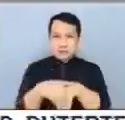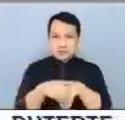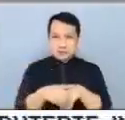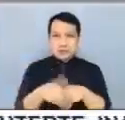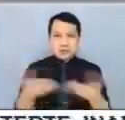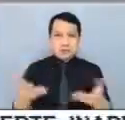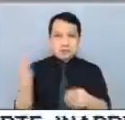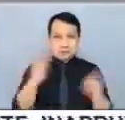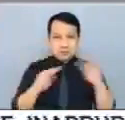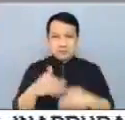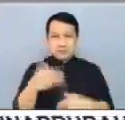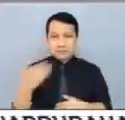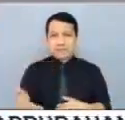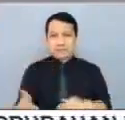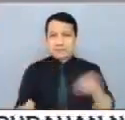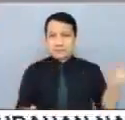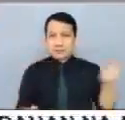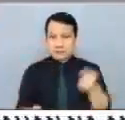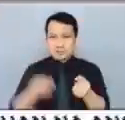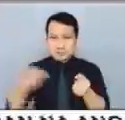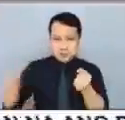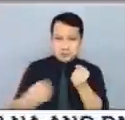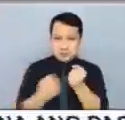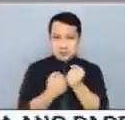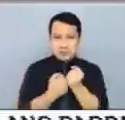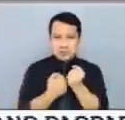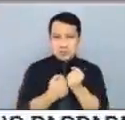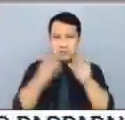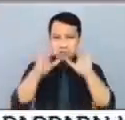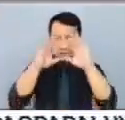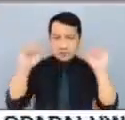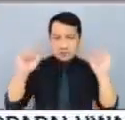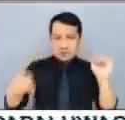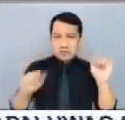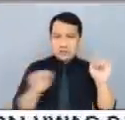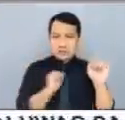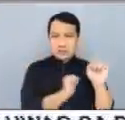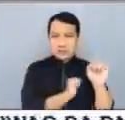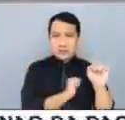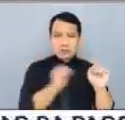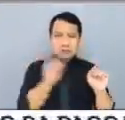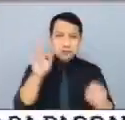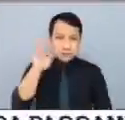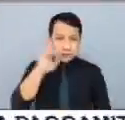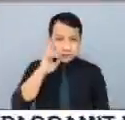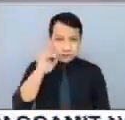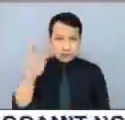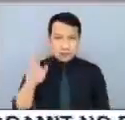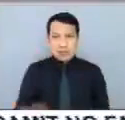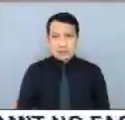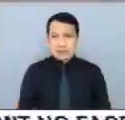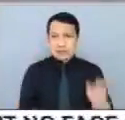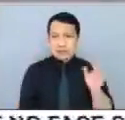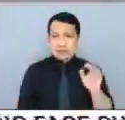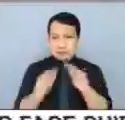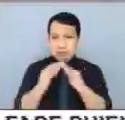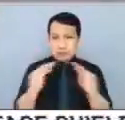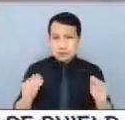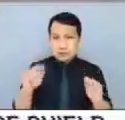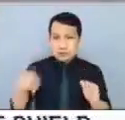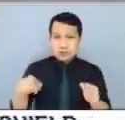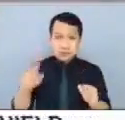Mayor Isko Moreno ng Maynila at Doc Willie Ong. Kaugnay dyan ay makakausap po natin ay isang political